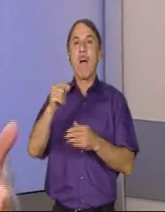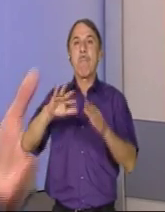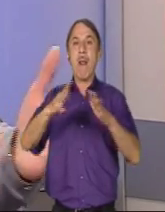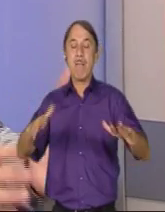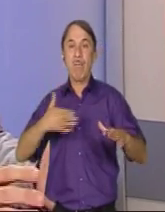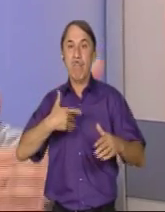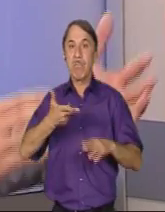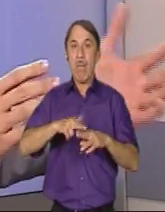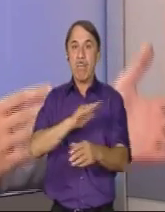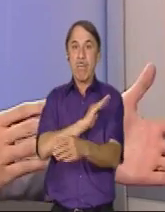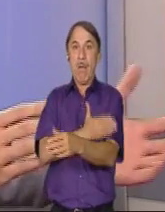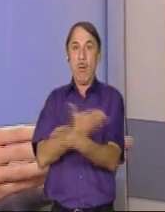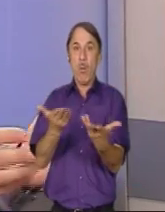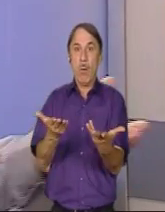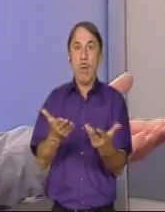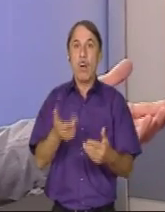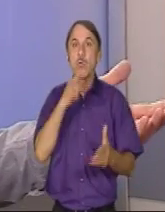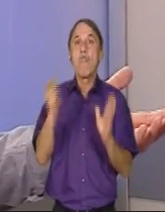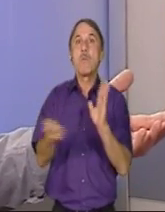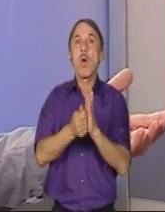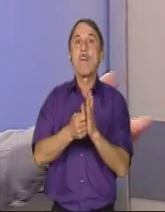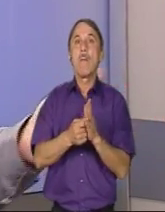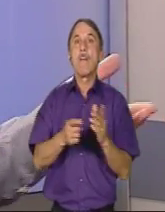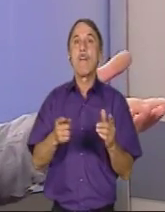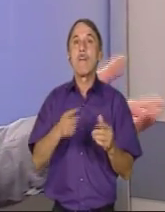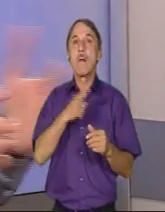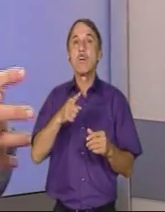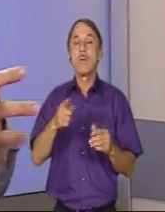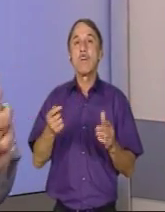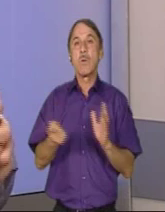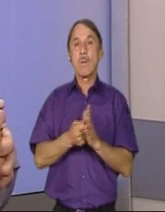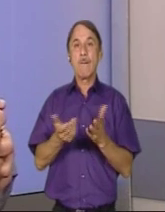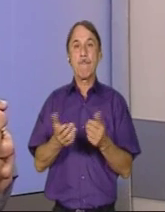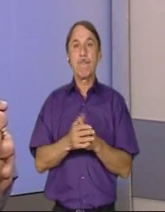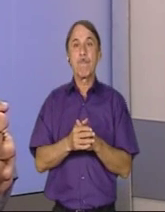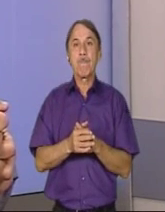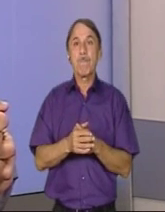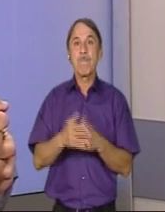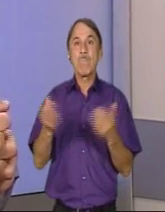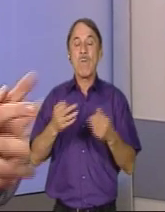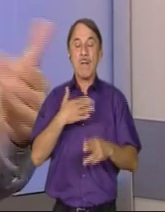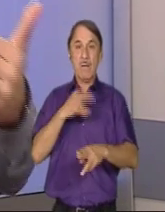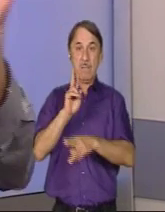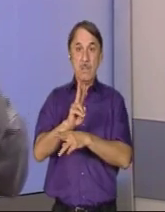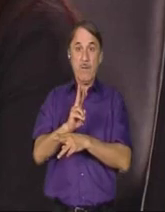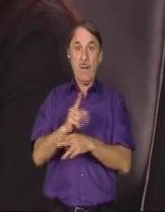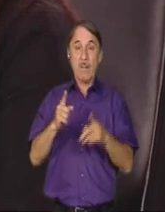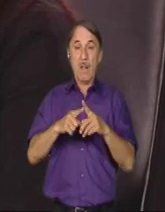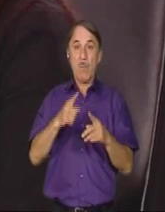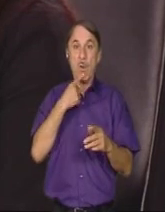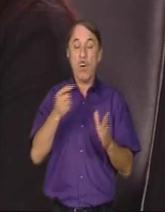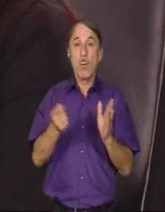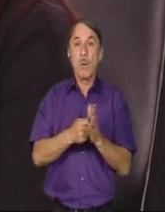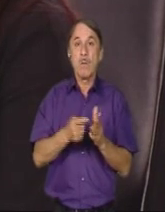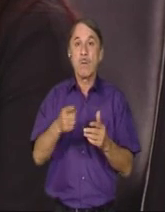ne samo u Srbiji, nego u Republici Srpskoj i Crnoj Gori. Što ga prodajete? Zašto Nemačka i Norveška nisu prodale svoj Telekom? Zašto naš državni